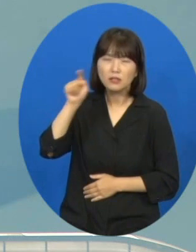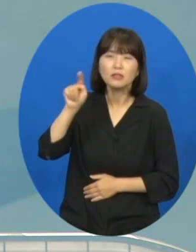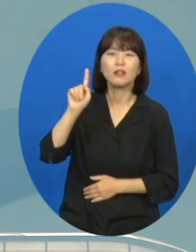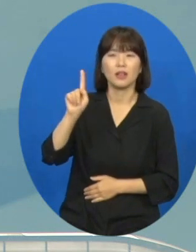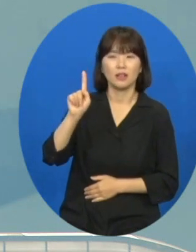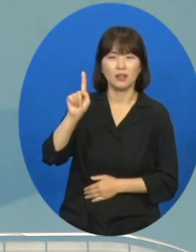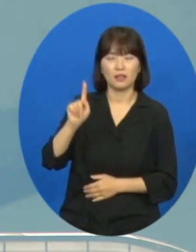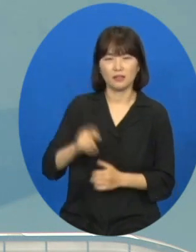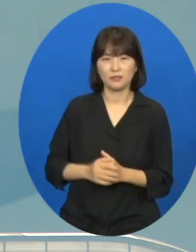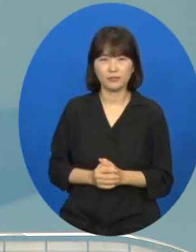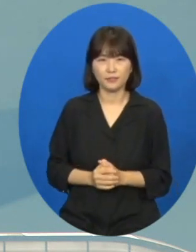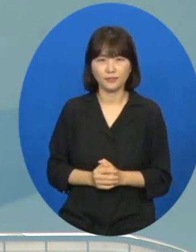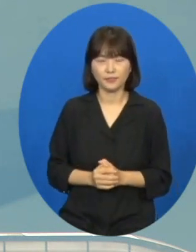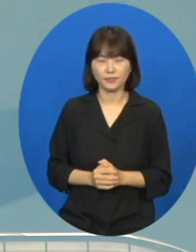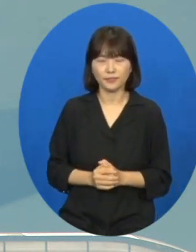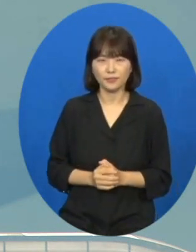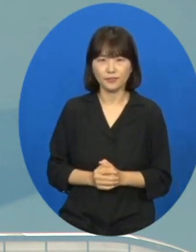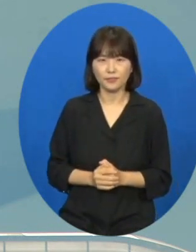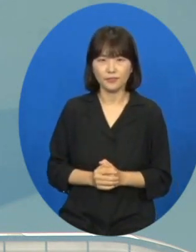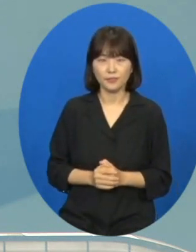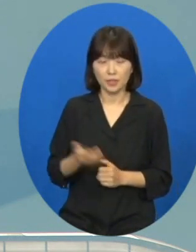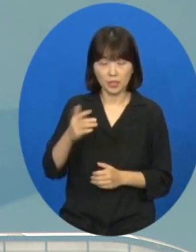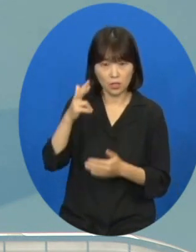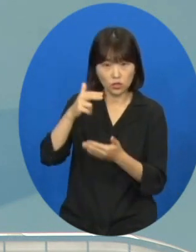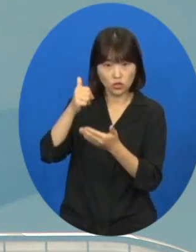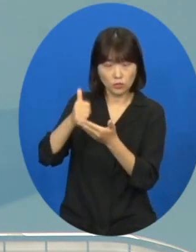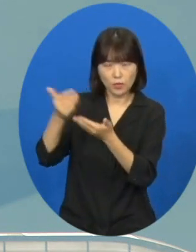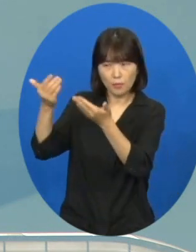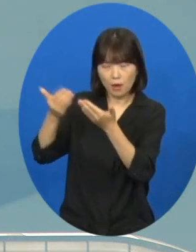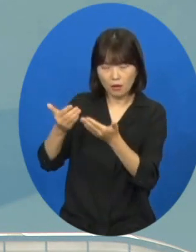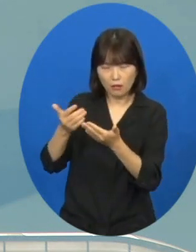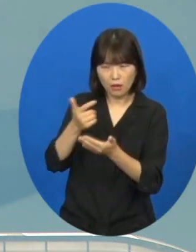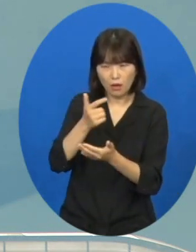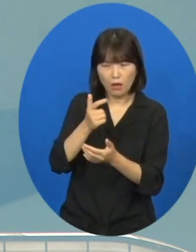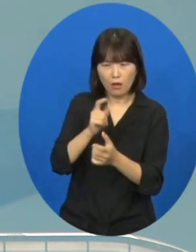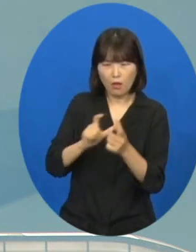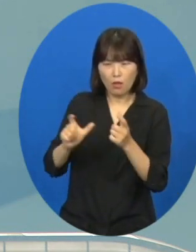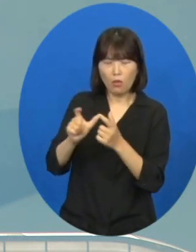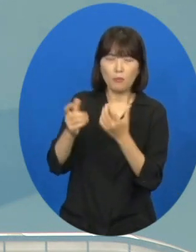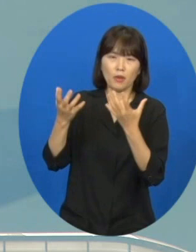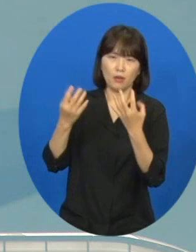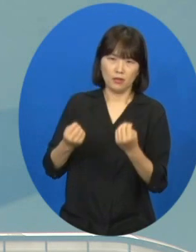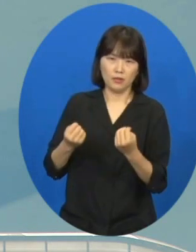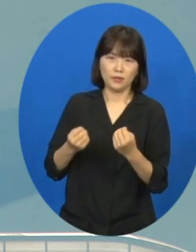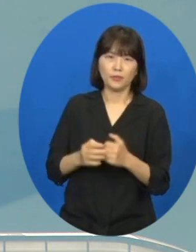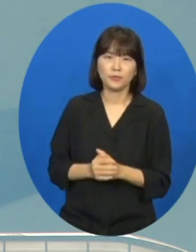정도예요. 그런데 주님으로부터 받은 게 또 너무 많아졌어요.